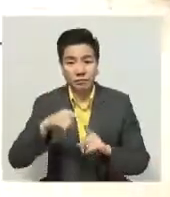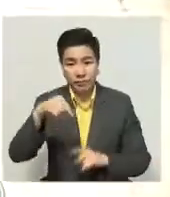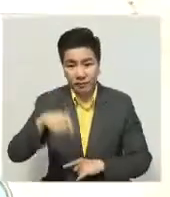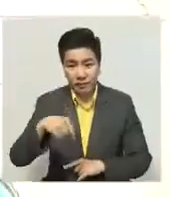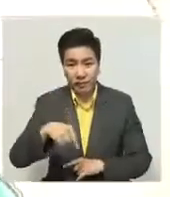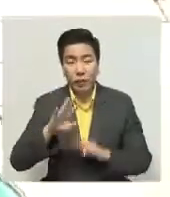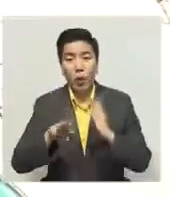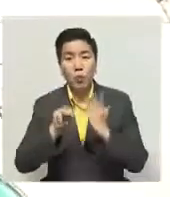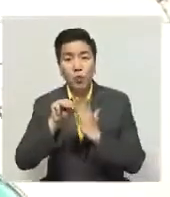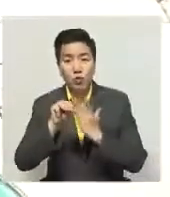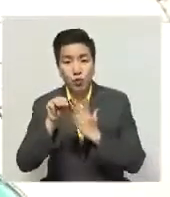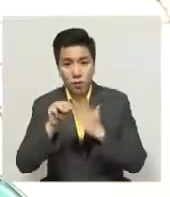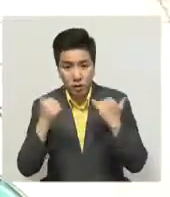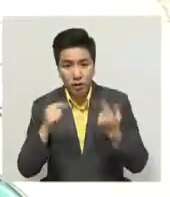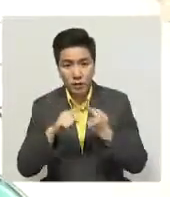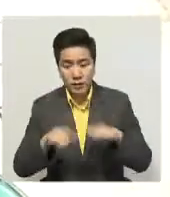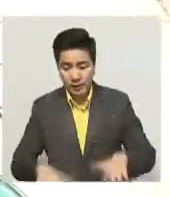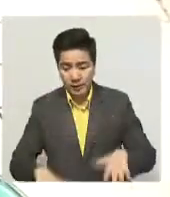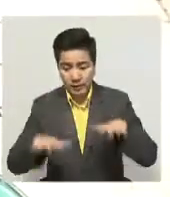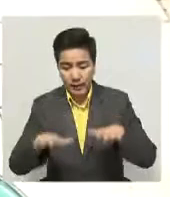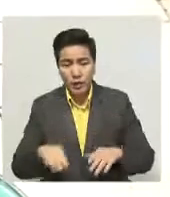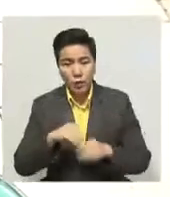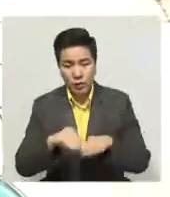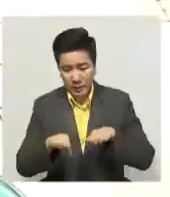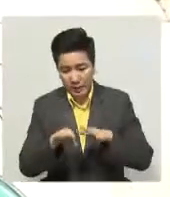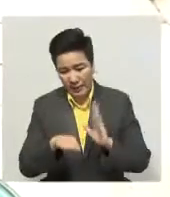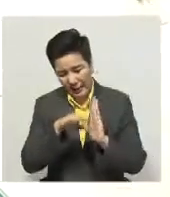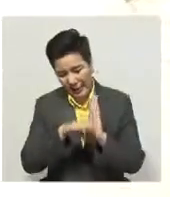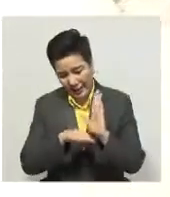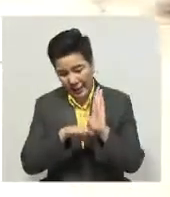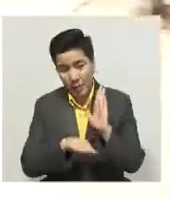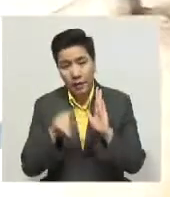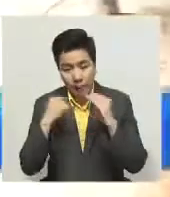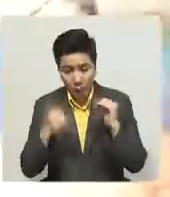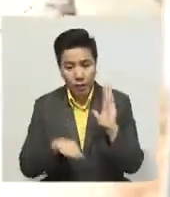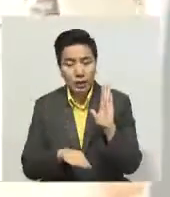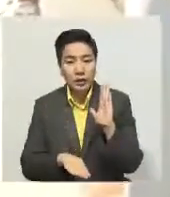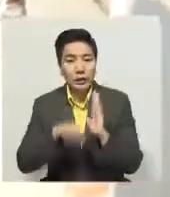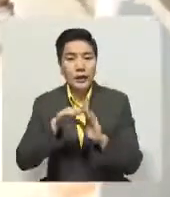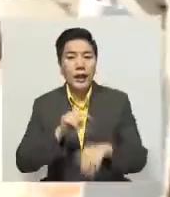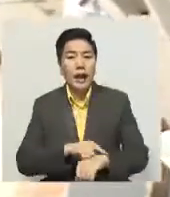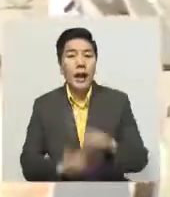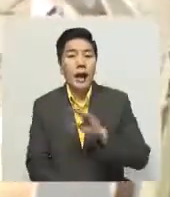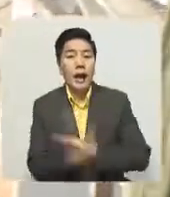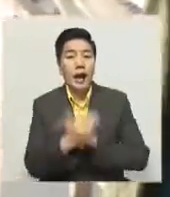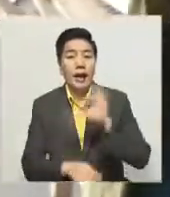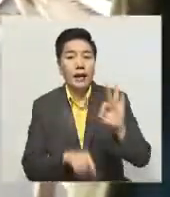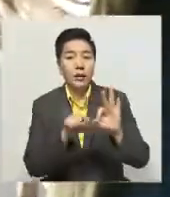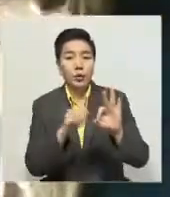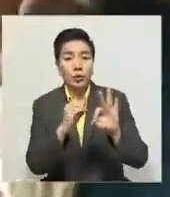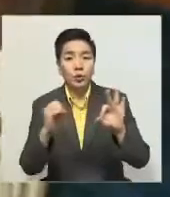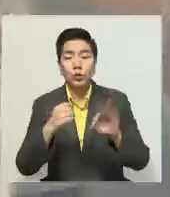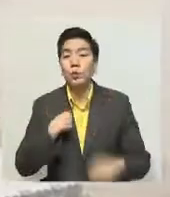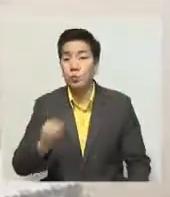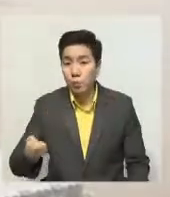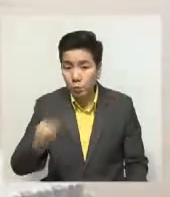ของจังหวัดมุกดาหารนะคะอยู่ที่ต่ำกว่าวิกฤตแต่ว่าเช้าวันนี้ค่ะเมื่อเวลา 9:00 น.นะคะก็ได้รับข้อมูลมา